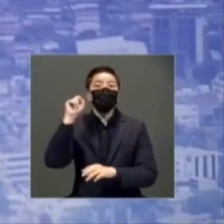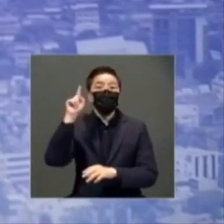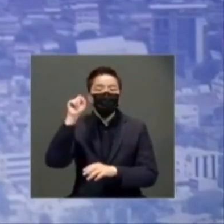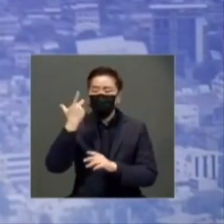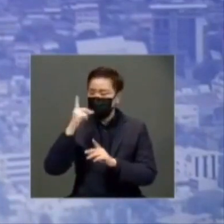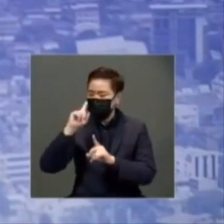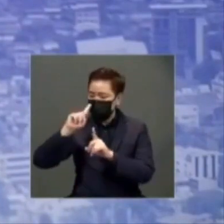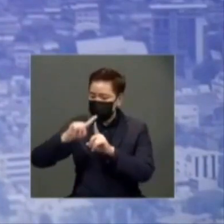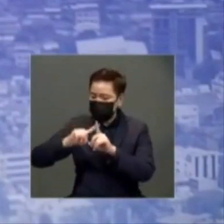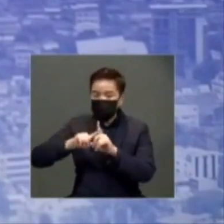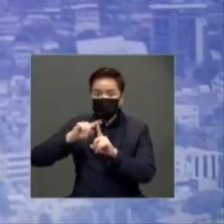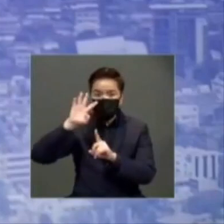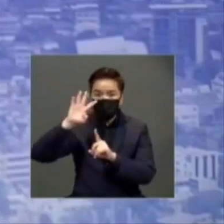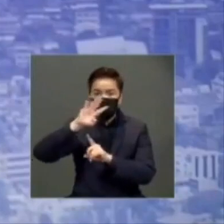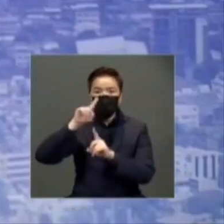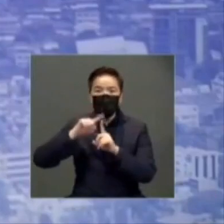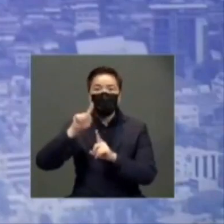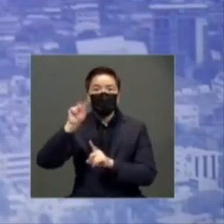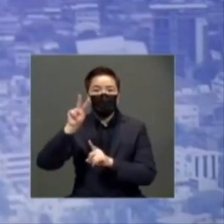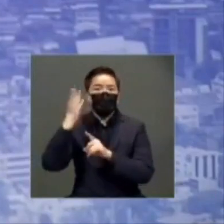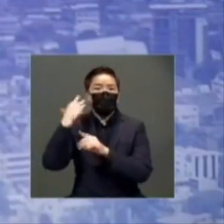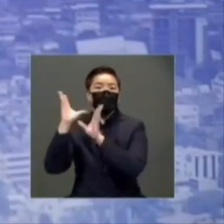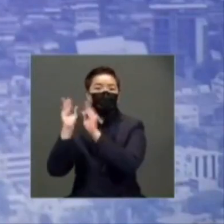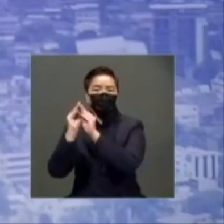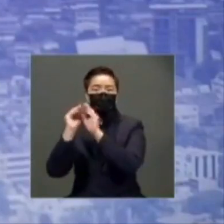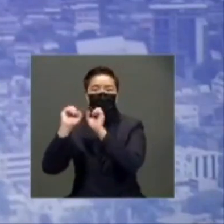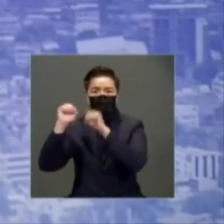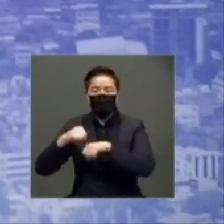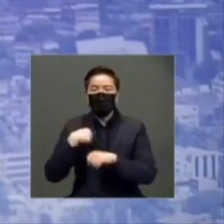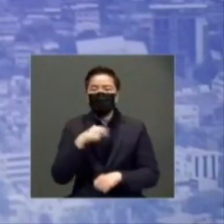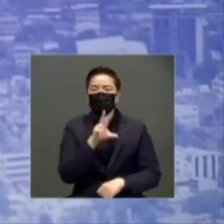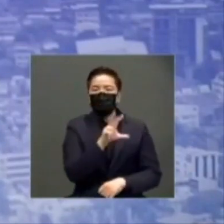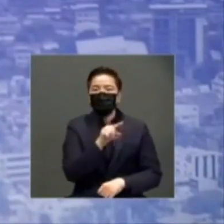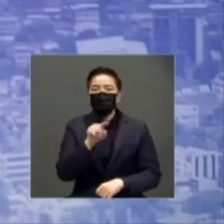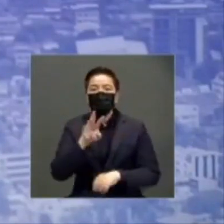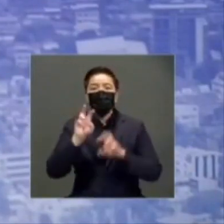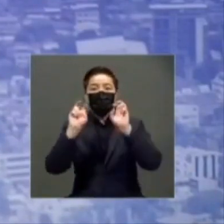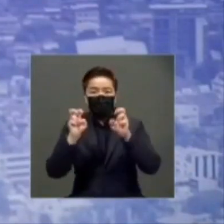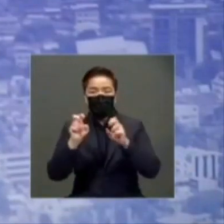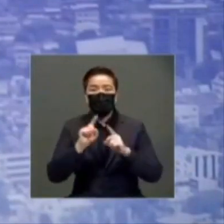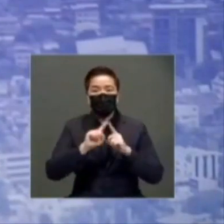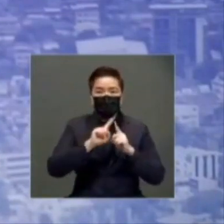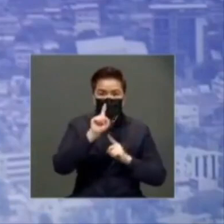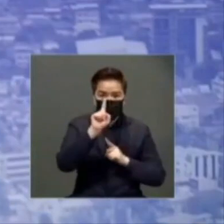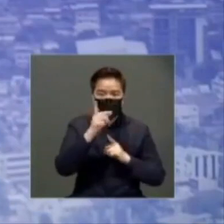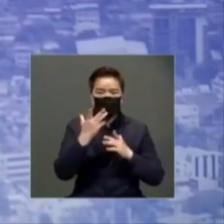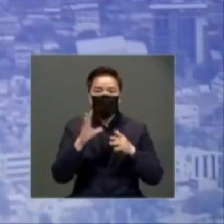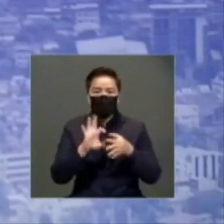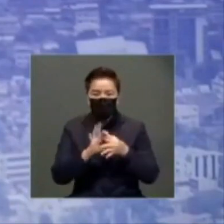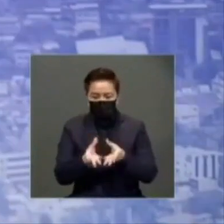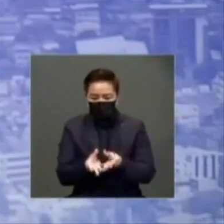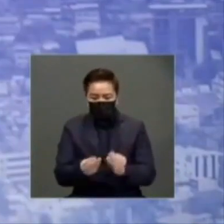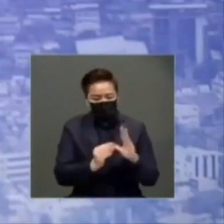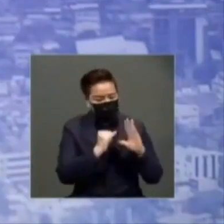ผ่านแดนถาวร31ด่านรวม17จังหวัดเตรียมเคาะเพิ่มอีก2ด่านที่น่านและอุบลราชธ